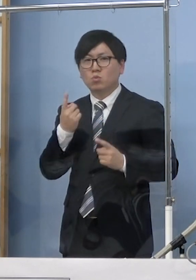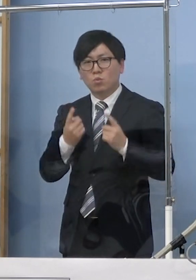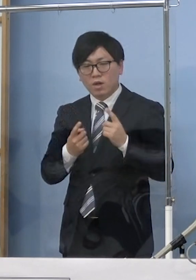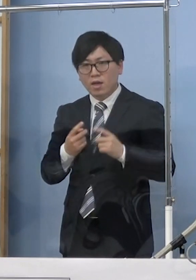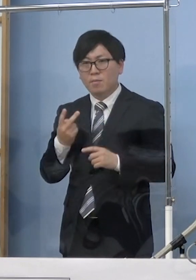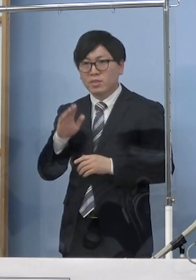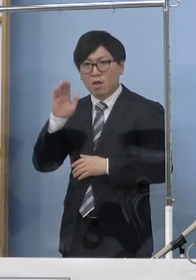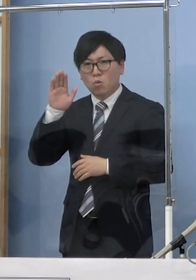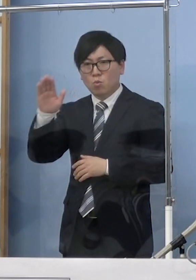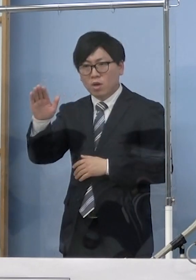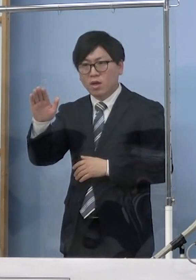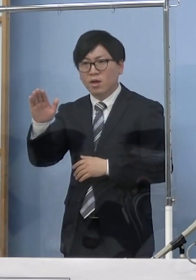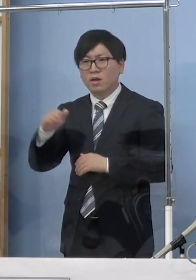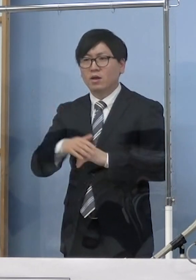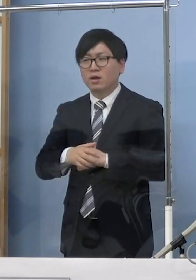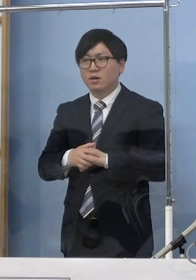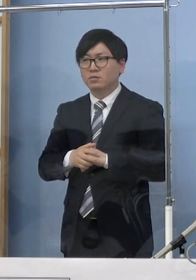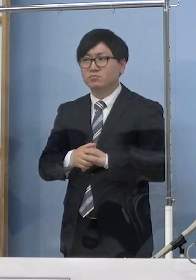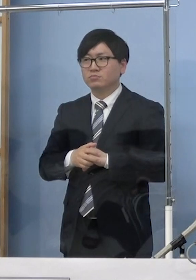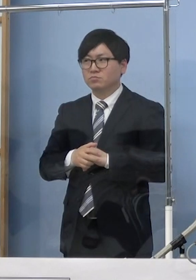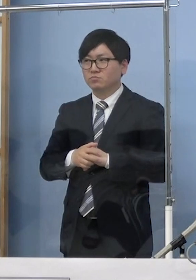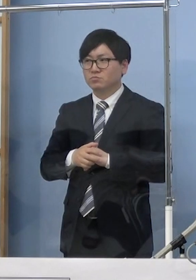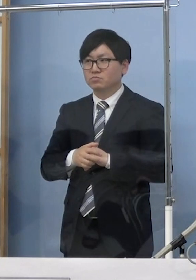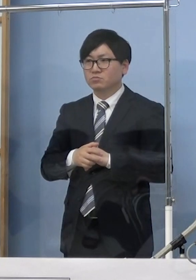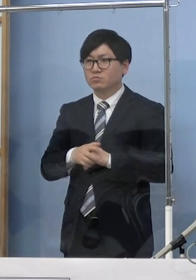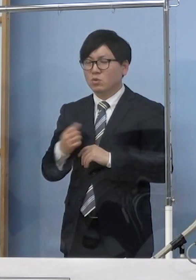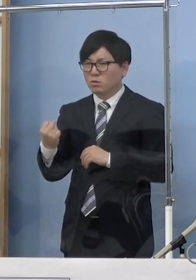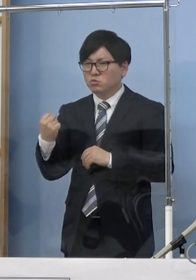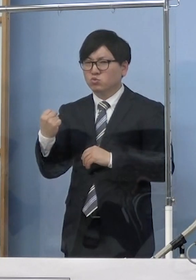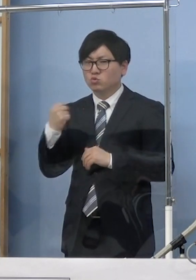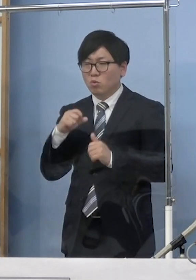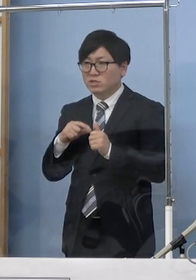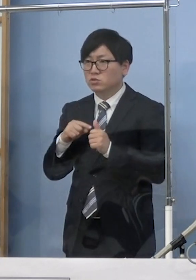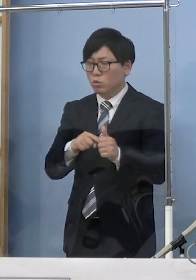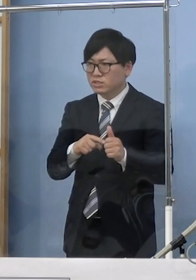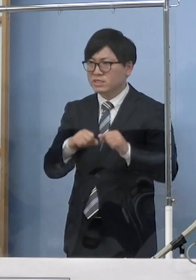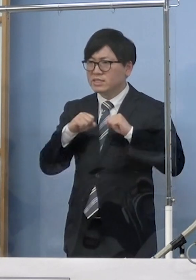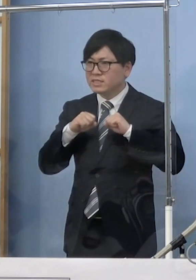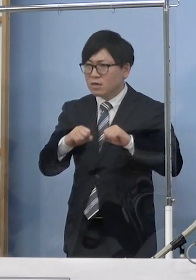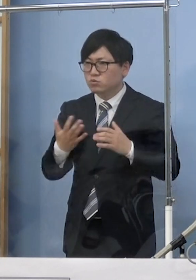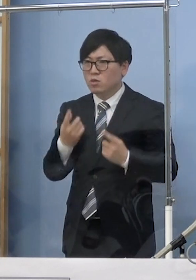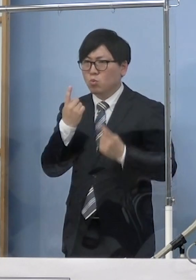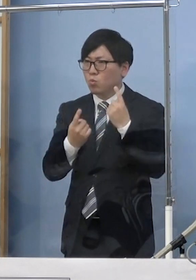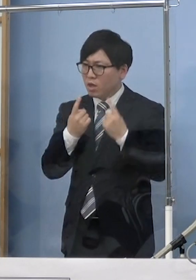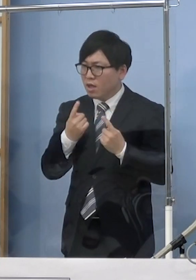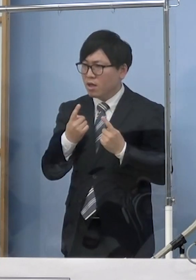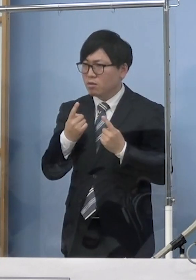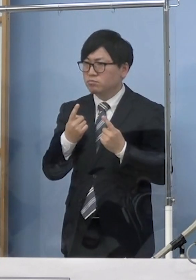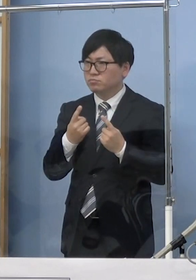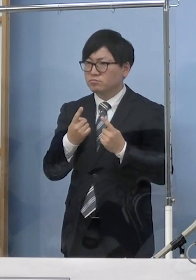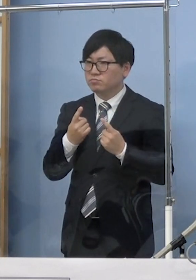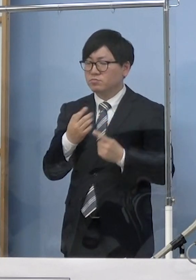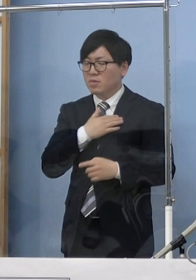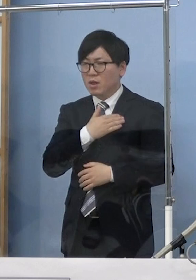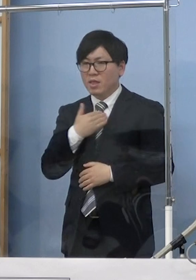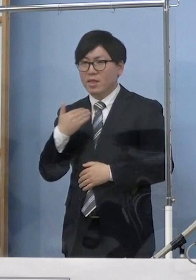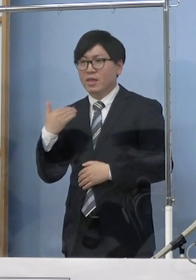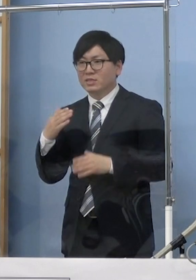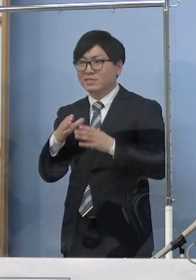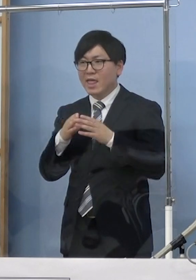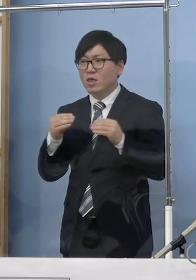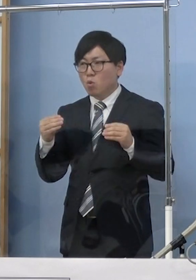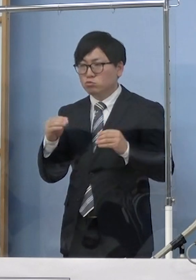あるものが、じゃあもっと強い措置を具体的に導入すべきだと、我々全国知事会が提言をしてでき